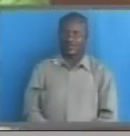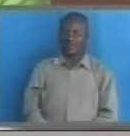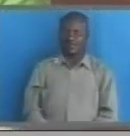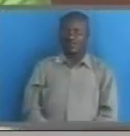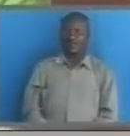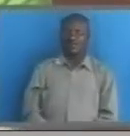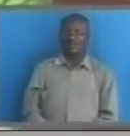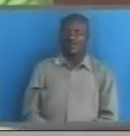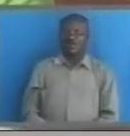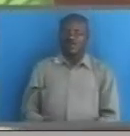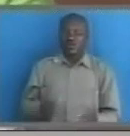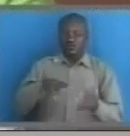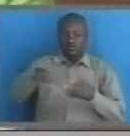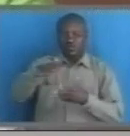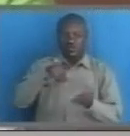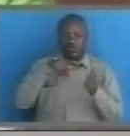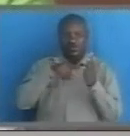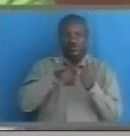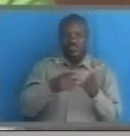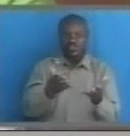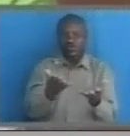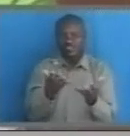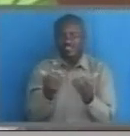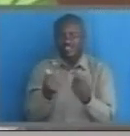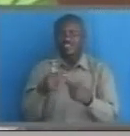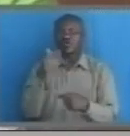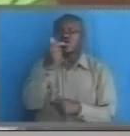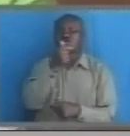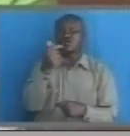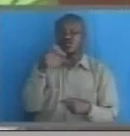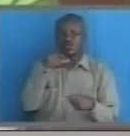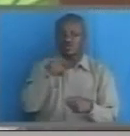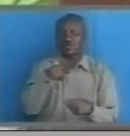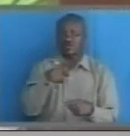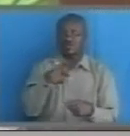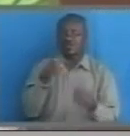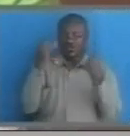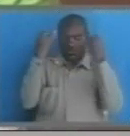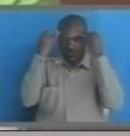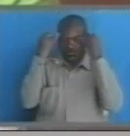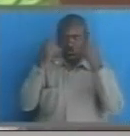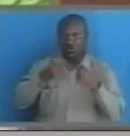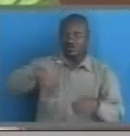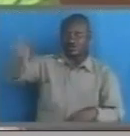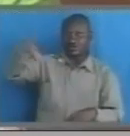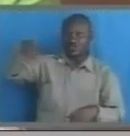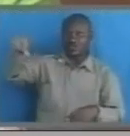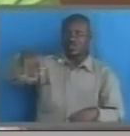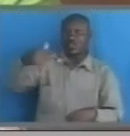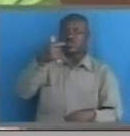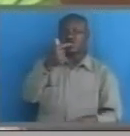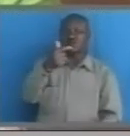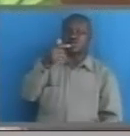mswada Huu umeainisha maswala ya uwezeshaji wa tume hii mheshimiwa mwenyekiti tumeona tume ya TSD Ina